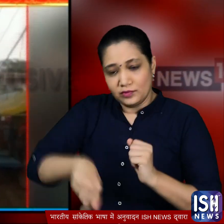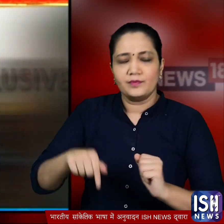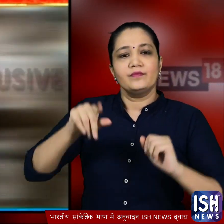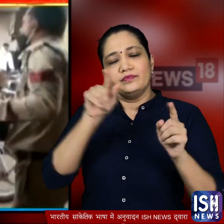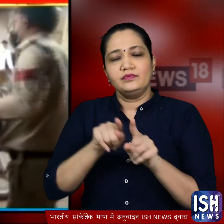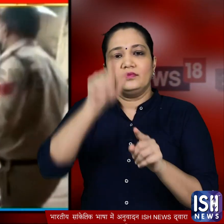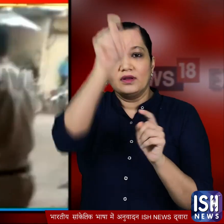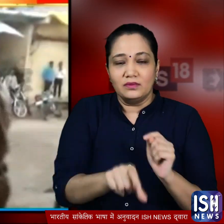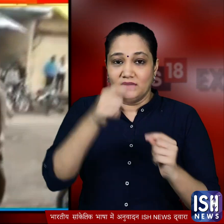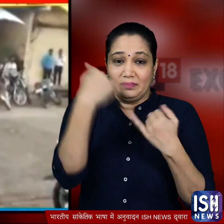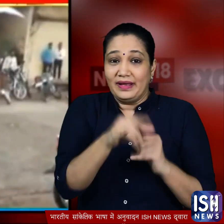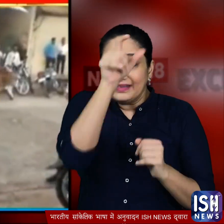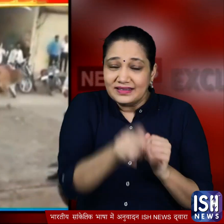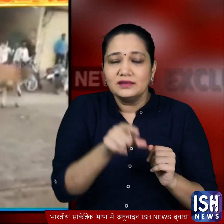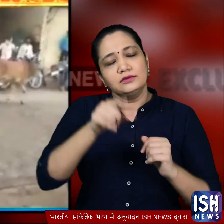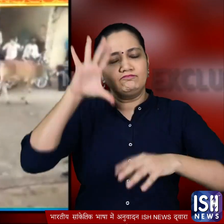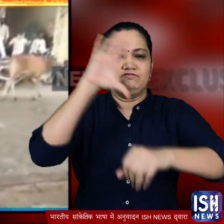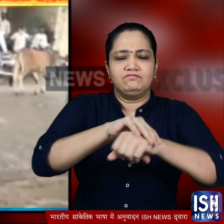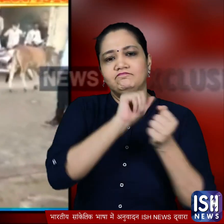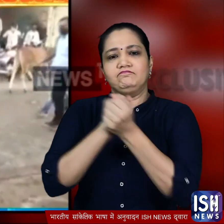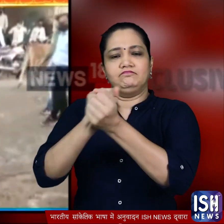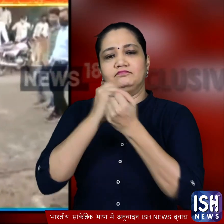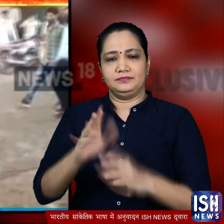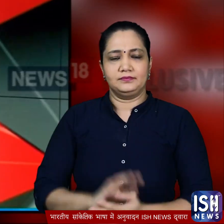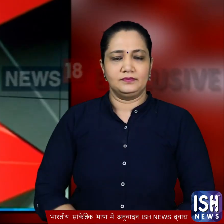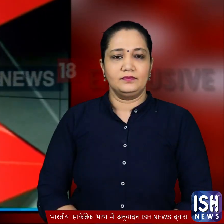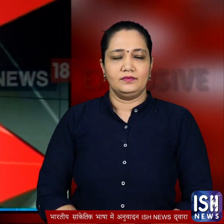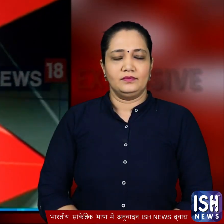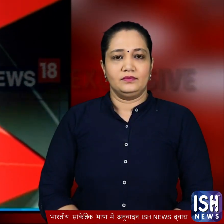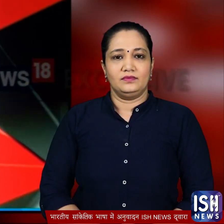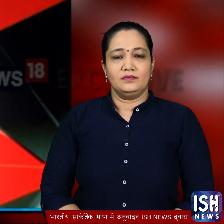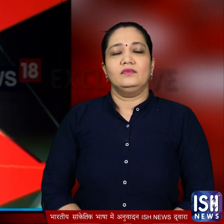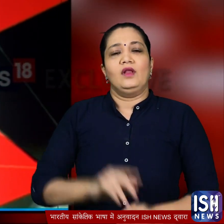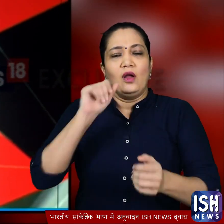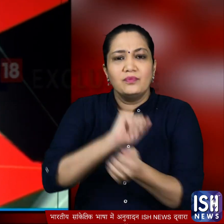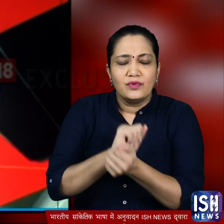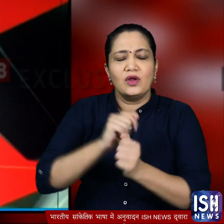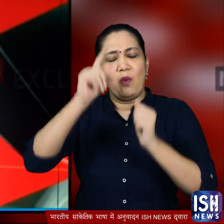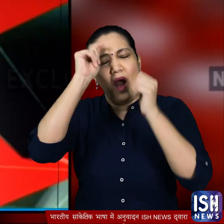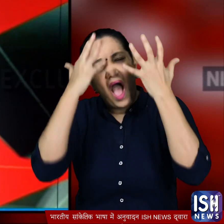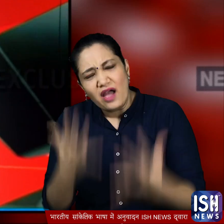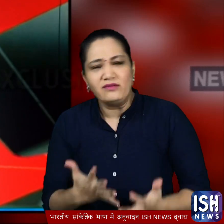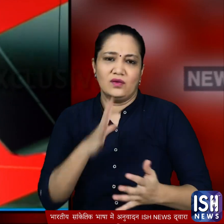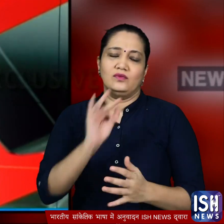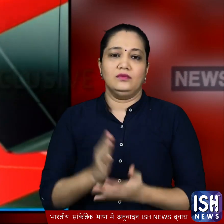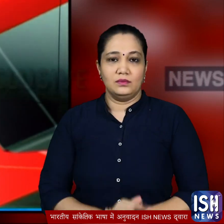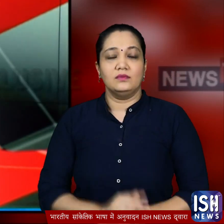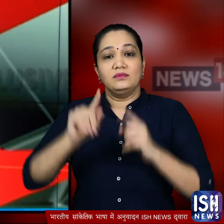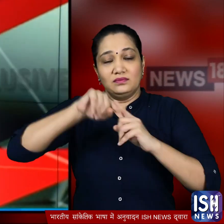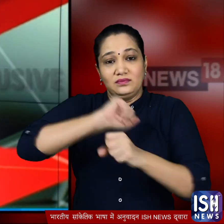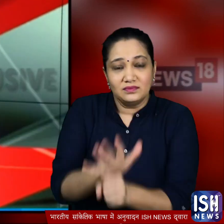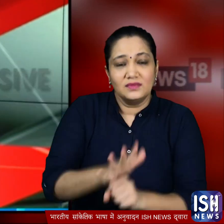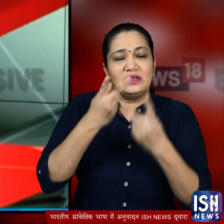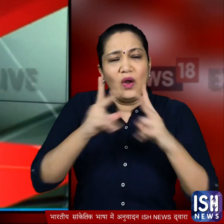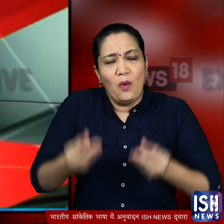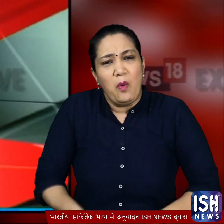पर पहुंच गए और हंगामा कर रहे उस आदमी को जबरन थाने लेकर चले गए। सौभाग्य की एक बात थी कि पुलिस वालों पर काम का बोझ पहले से था और महामारी की